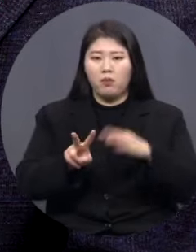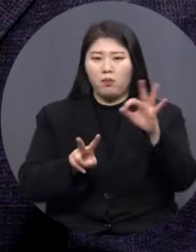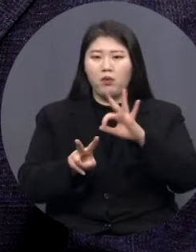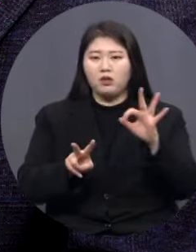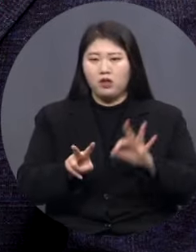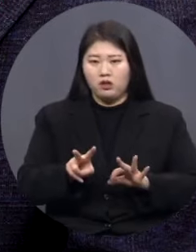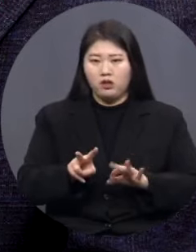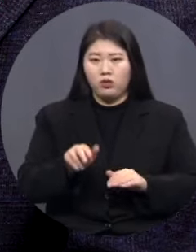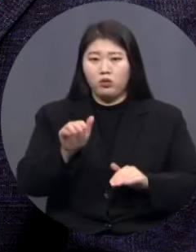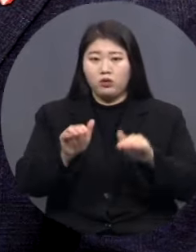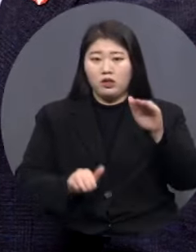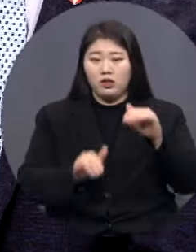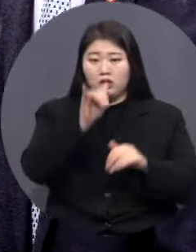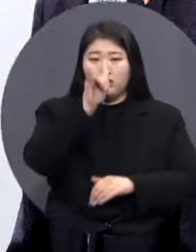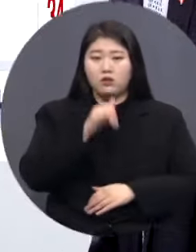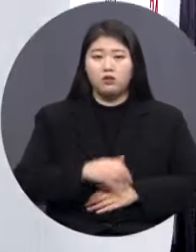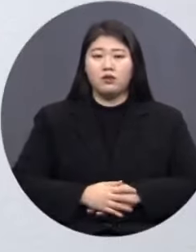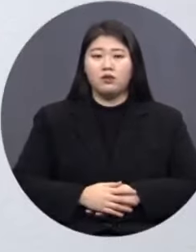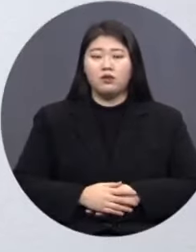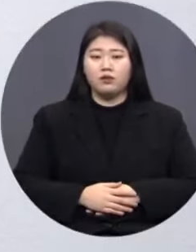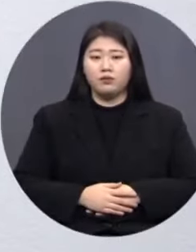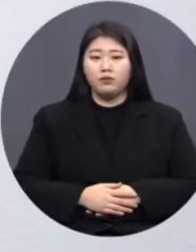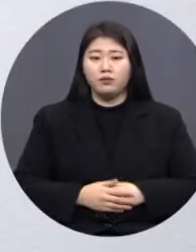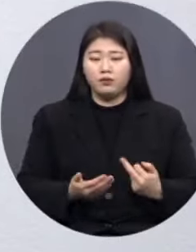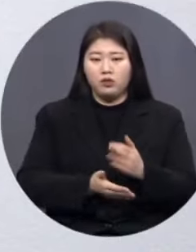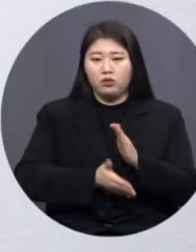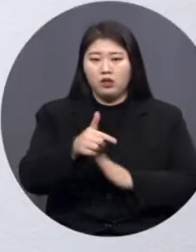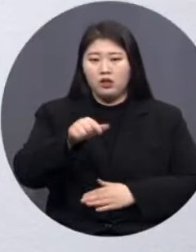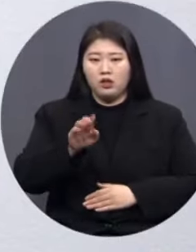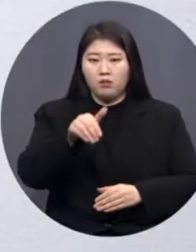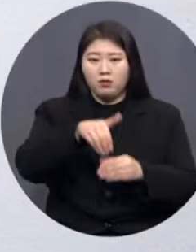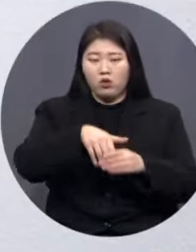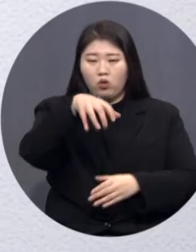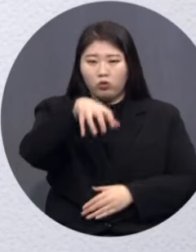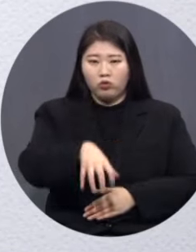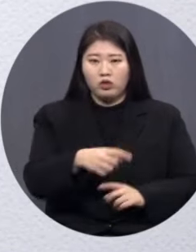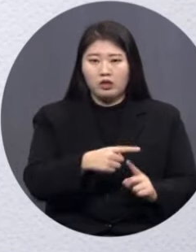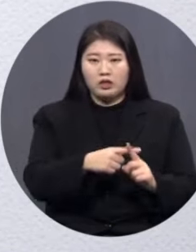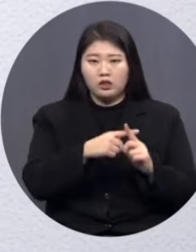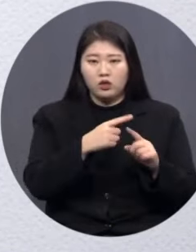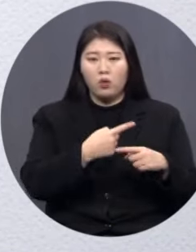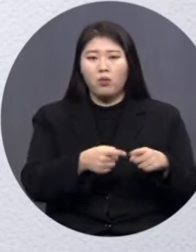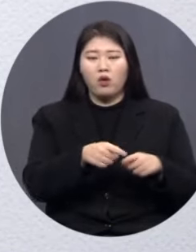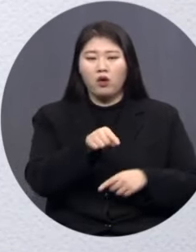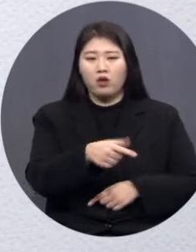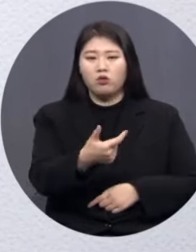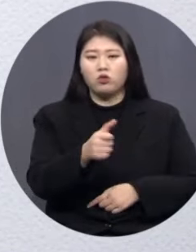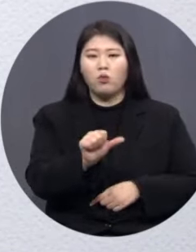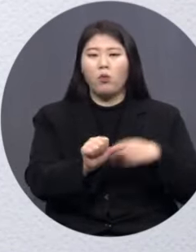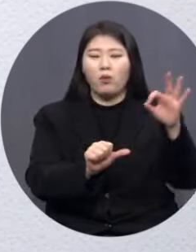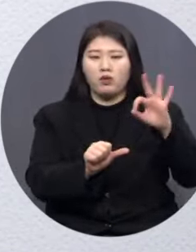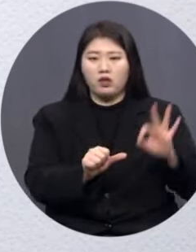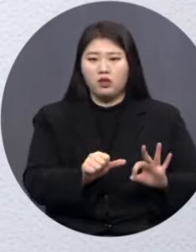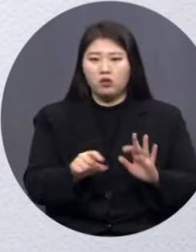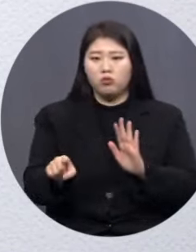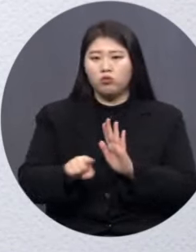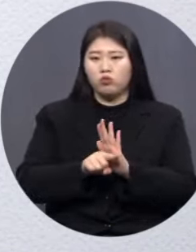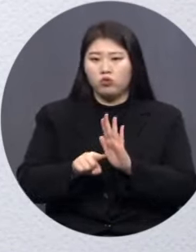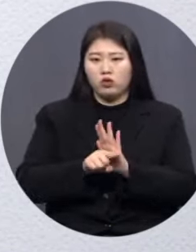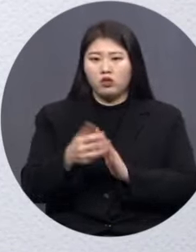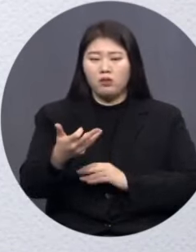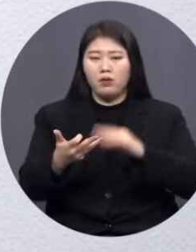상대적으로 높았습니다 제주시 갑선 거구에서 긍정 평가가 65% 부정 평가가